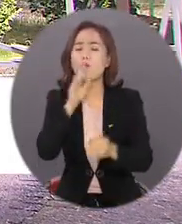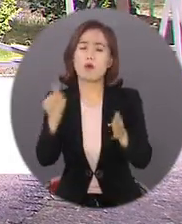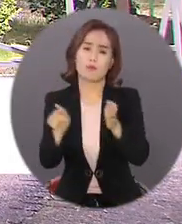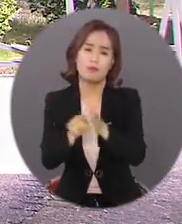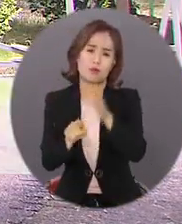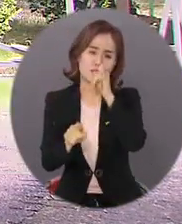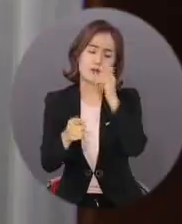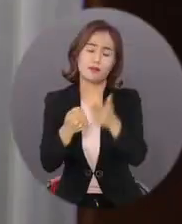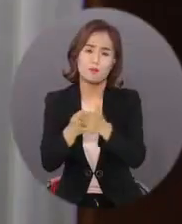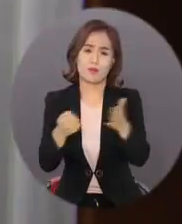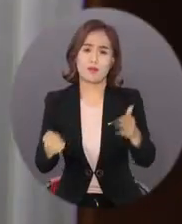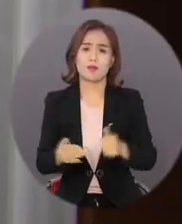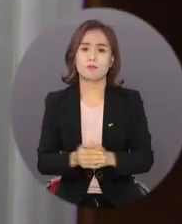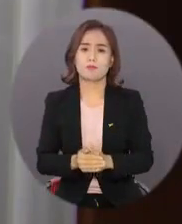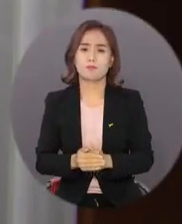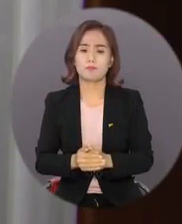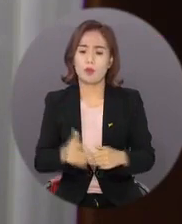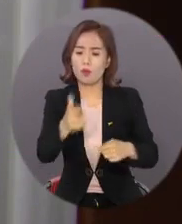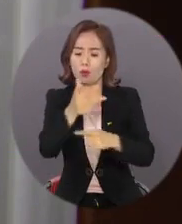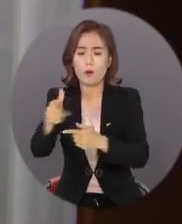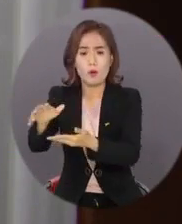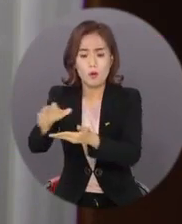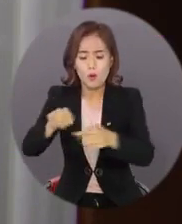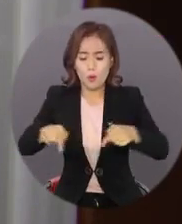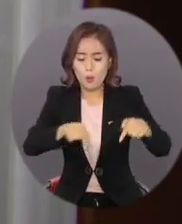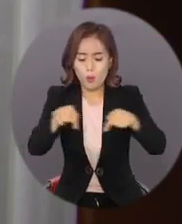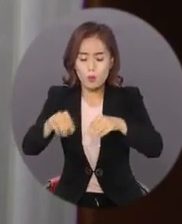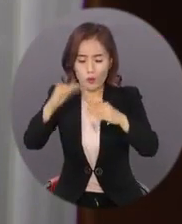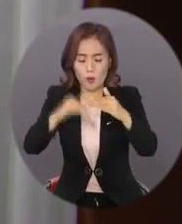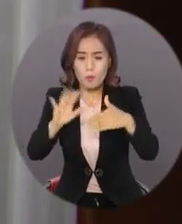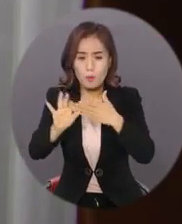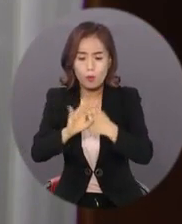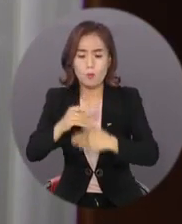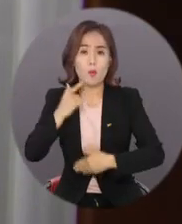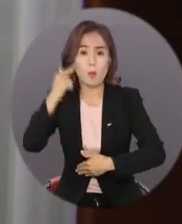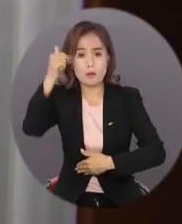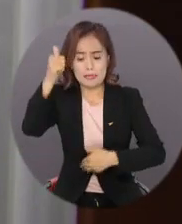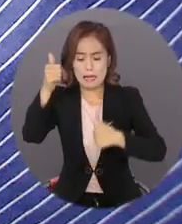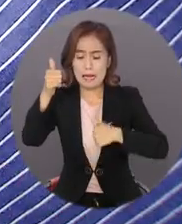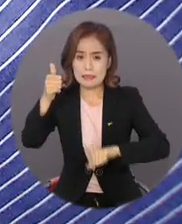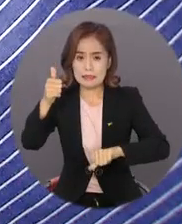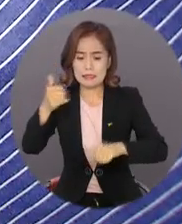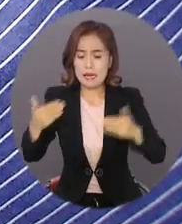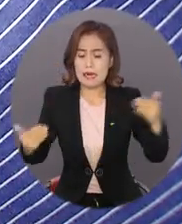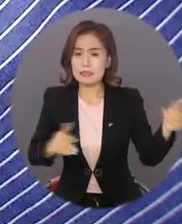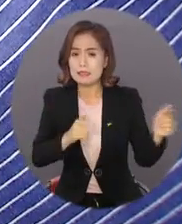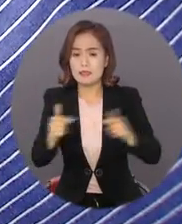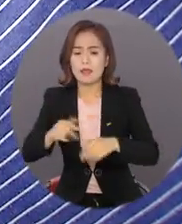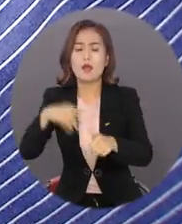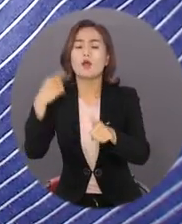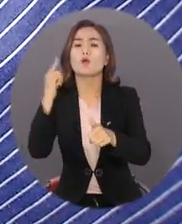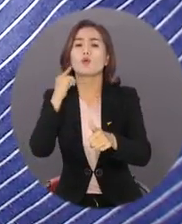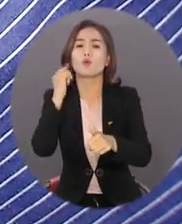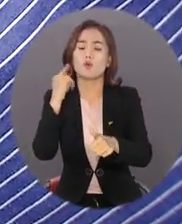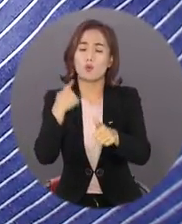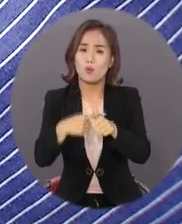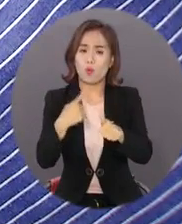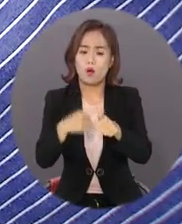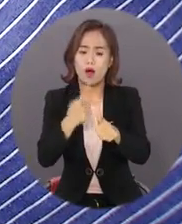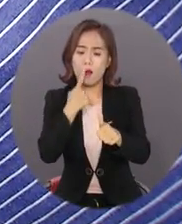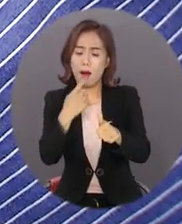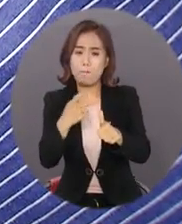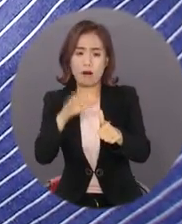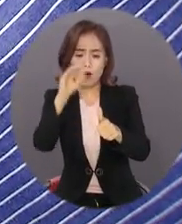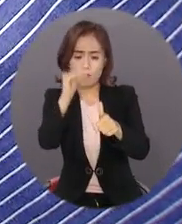신뢰적으로 있었는데. 취재진이 입수한 녹음 파일에는 목사의 아들인 C 씨가 학생들에게 욕설과 협박을 하는